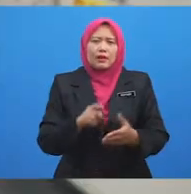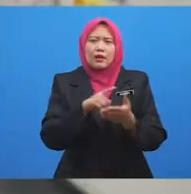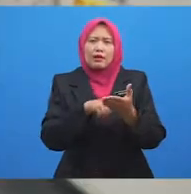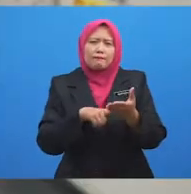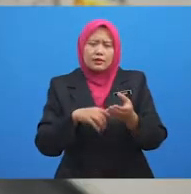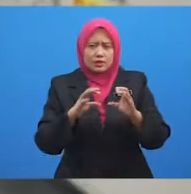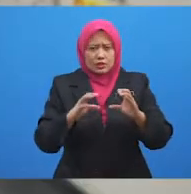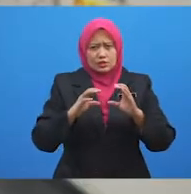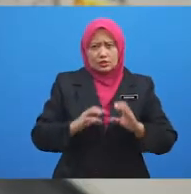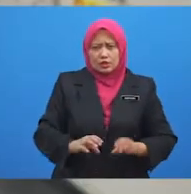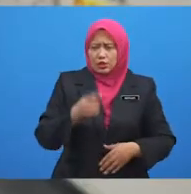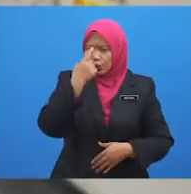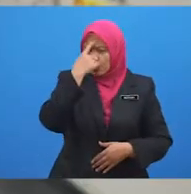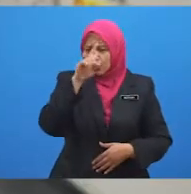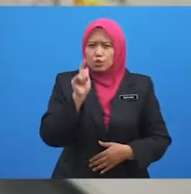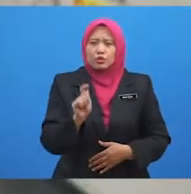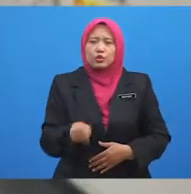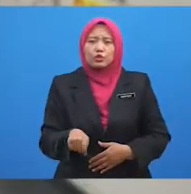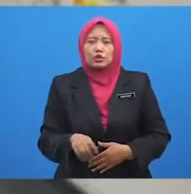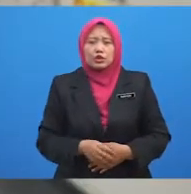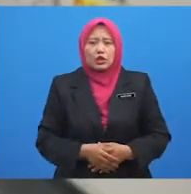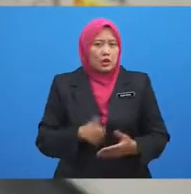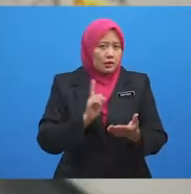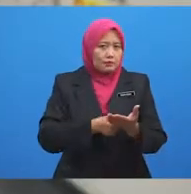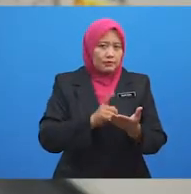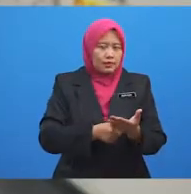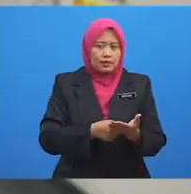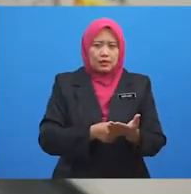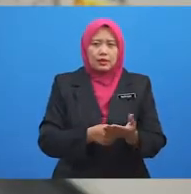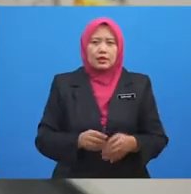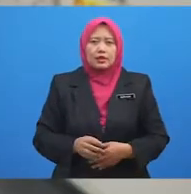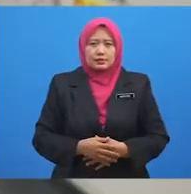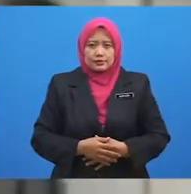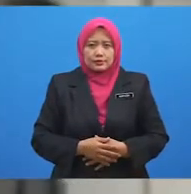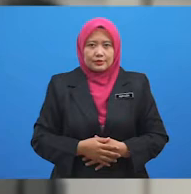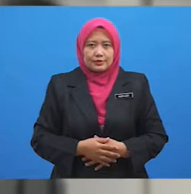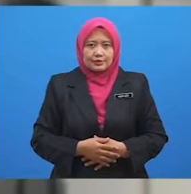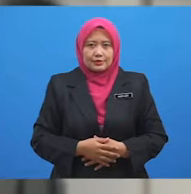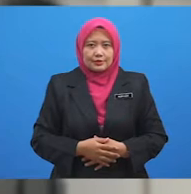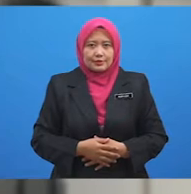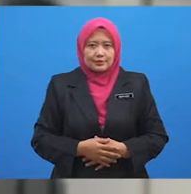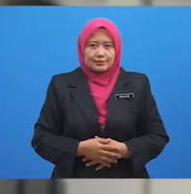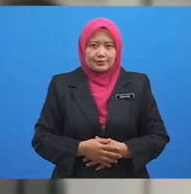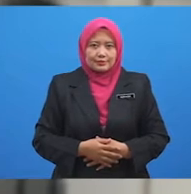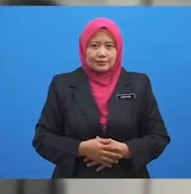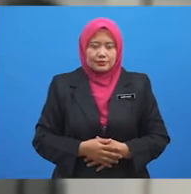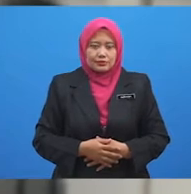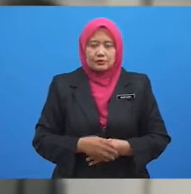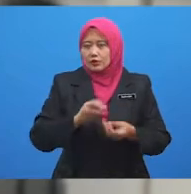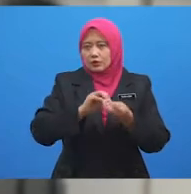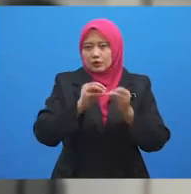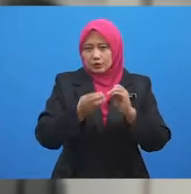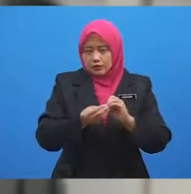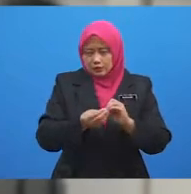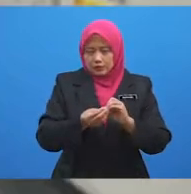Apakah cara untuk menentukan bilangan neutron suatu atom? Ya, bagus.